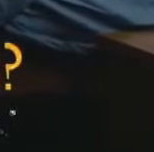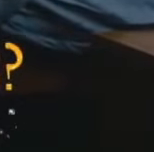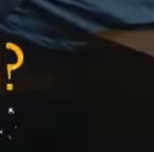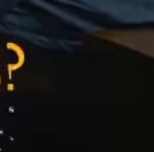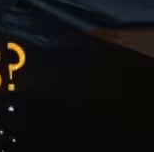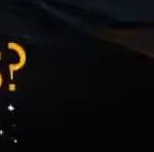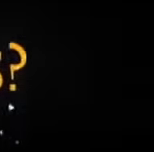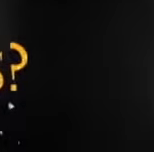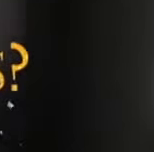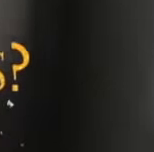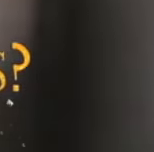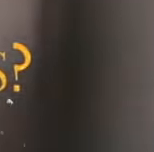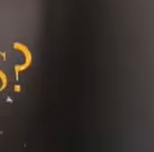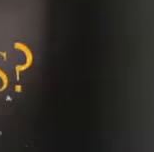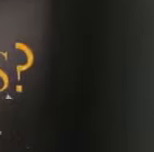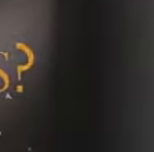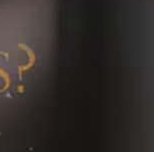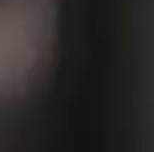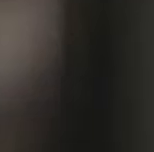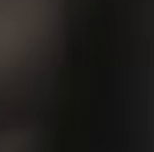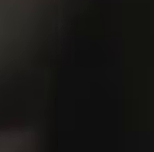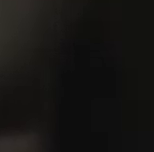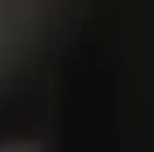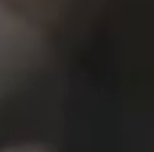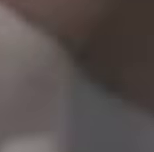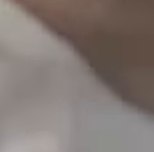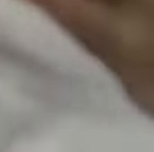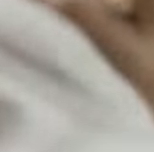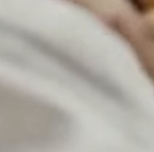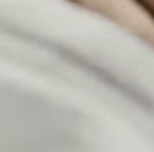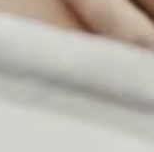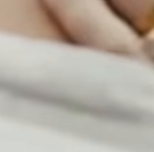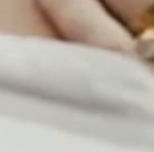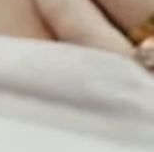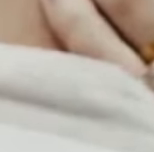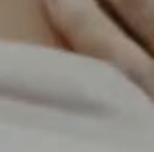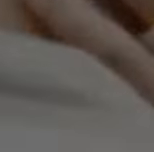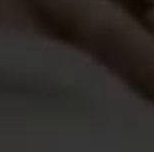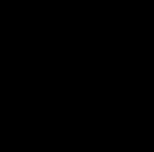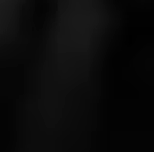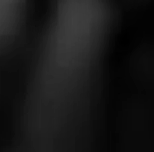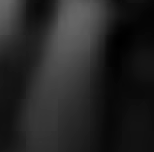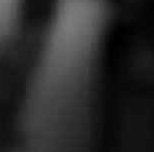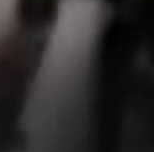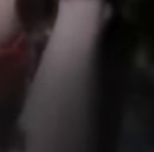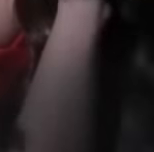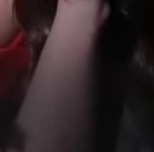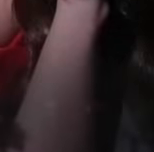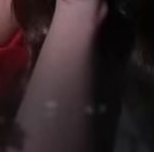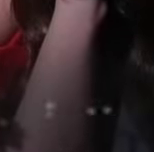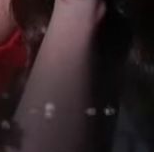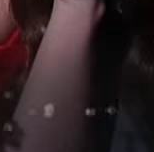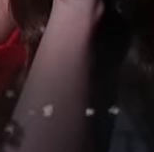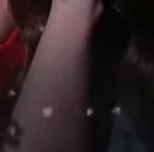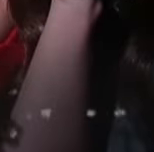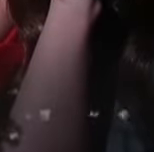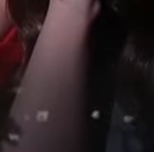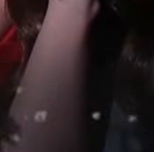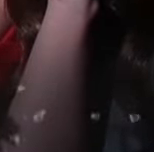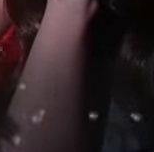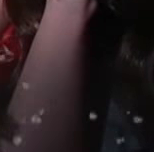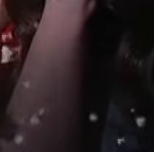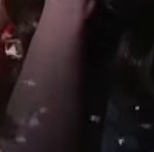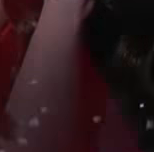doesn't cooperate, di ba? May sasantabi ba niya ang kanyang pangarap? Gusto ko maging masaya siya. Si Max Collins